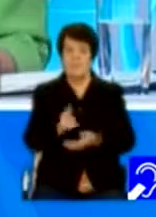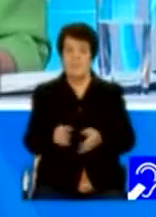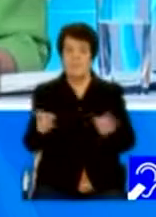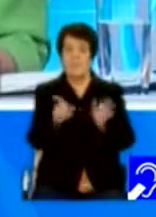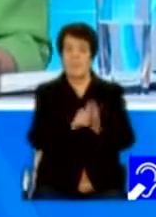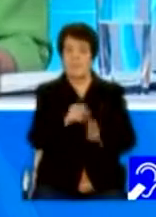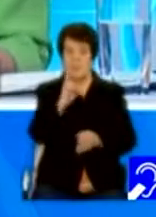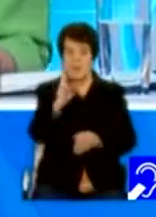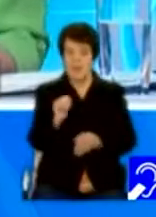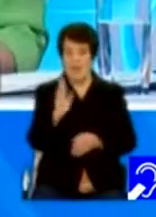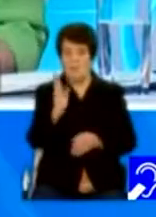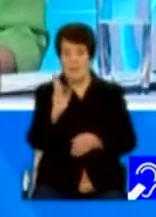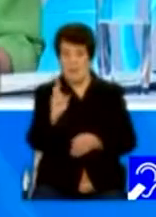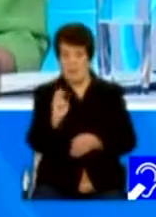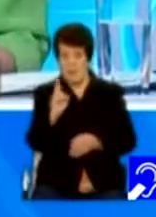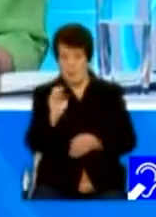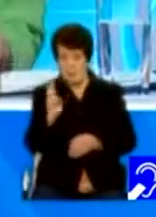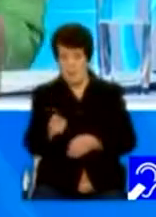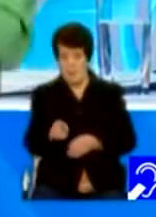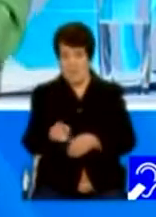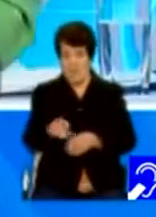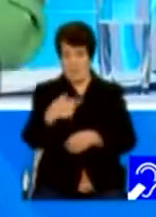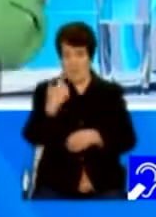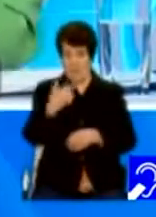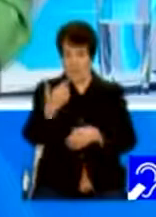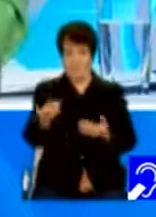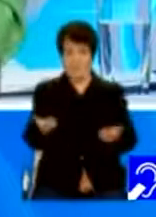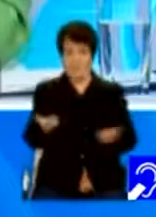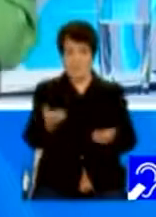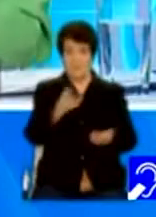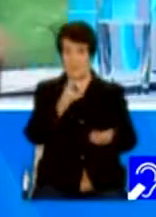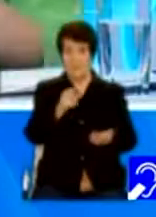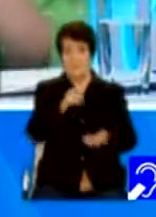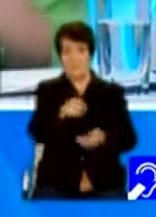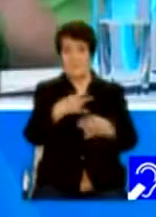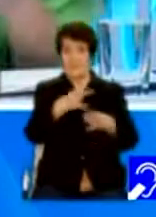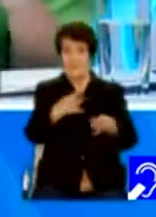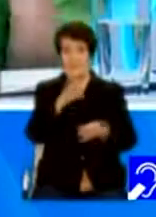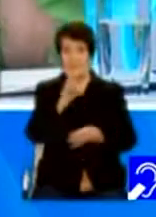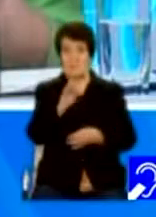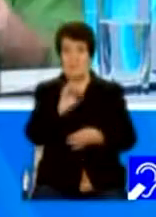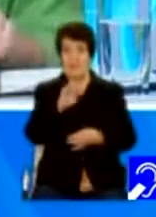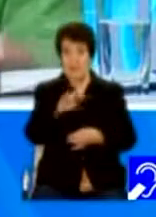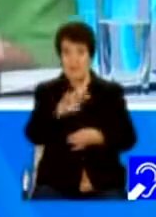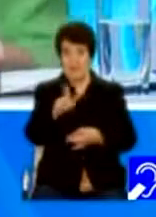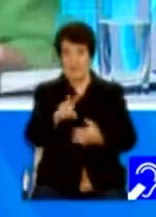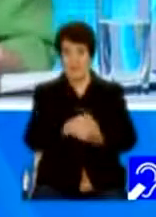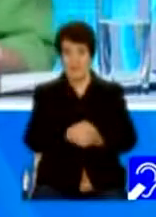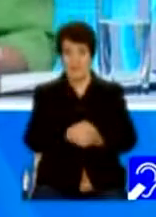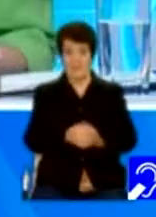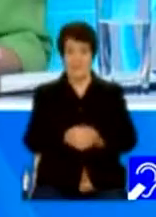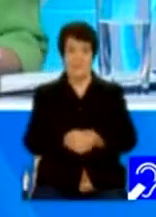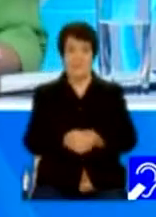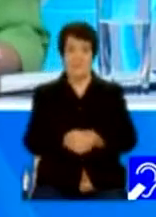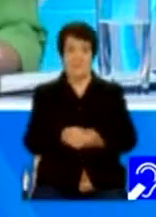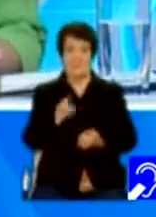Cavcaliuc v-au mușamalizat ca cazul. Eu nu am despre ce să vorbesc cu astfel de individ. Criminal. Vă asumați cele spuse. Vă asumați cele